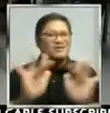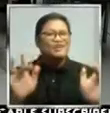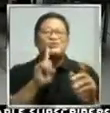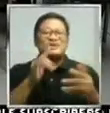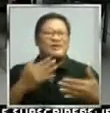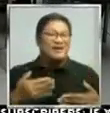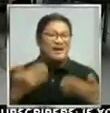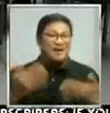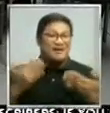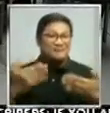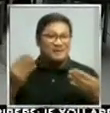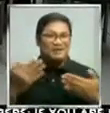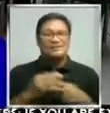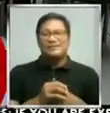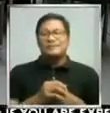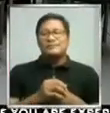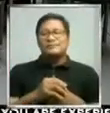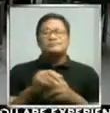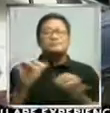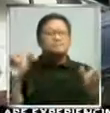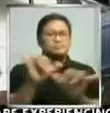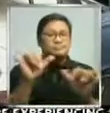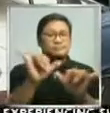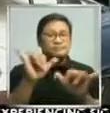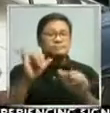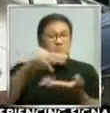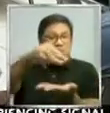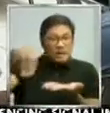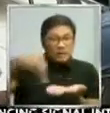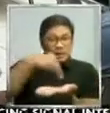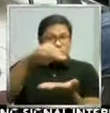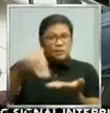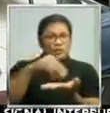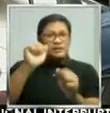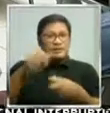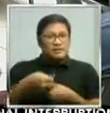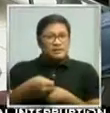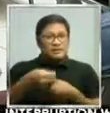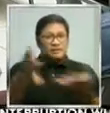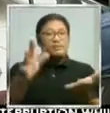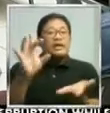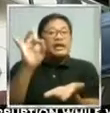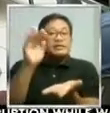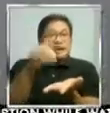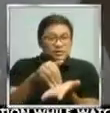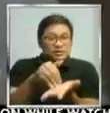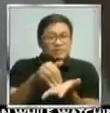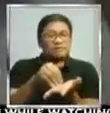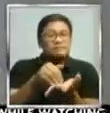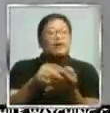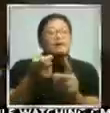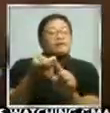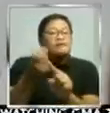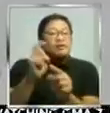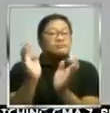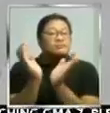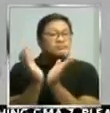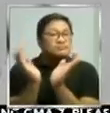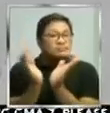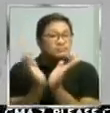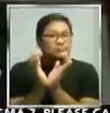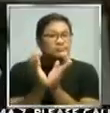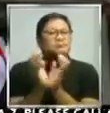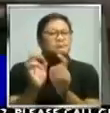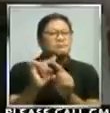kayod na rin daw ang Mandaluyong para maipamigay ng lakat ang 8,000 pesos cash aid mula sa DSWD, pero humihingi pa sila ng